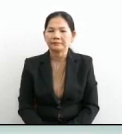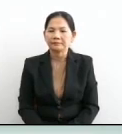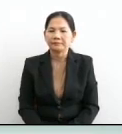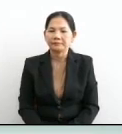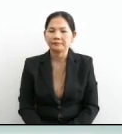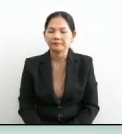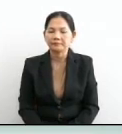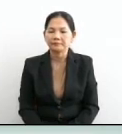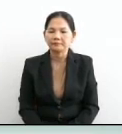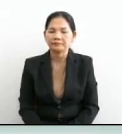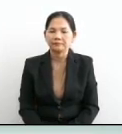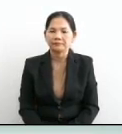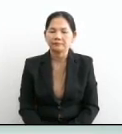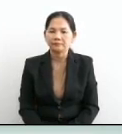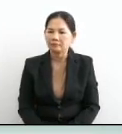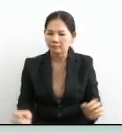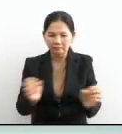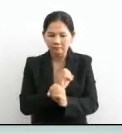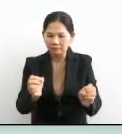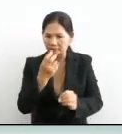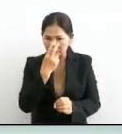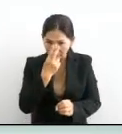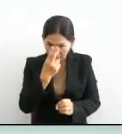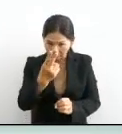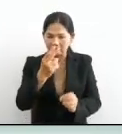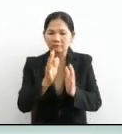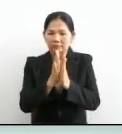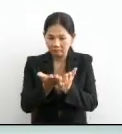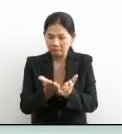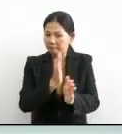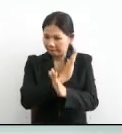bật tục chà ọt áo ít bao xếp hơi tì